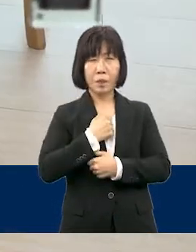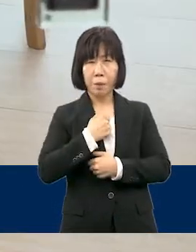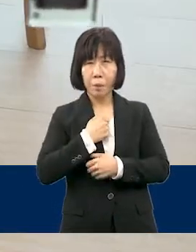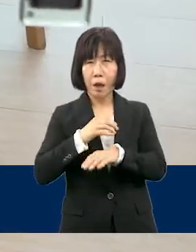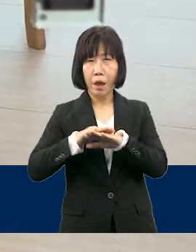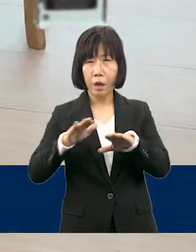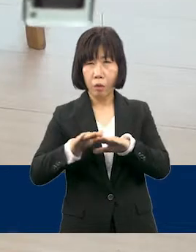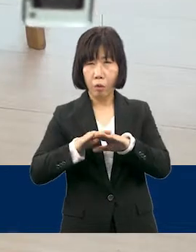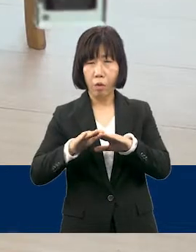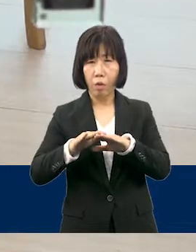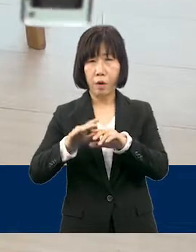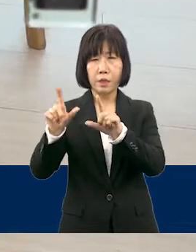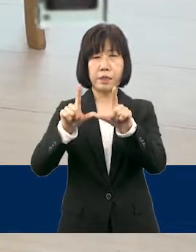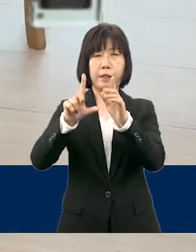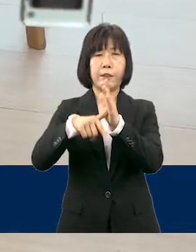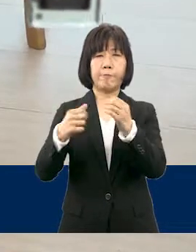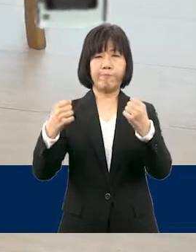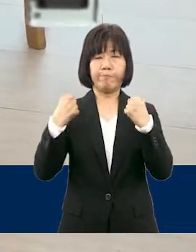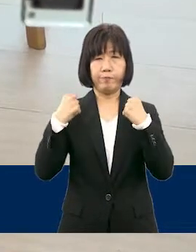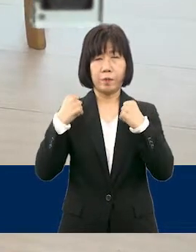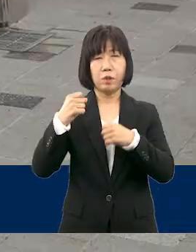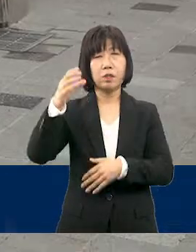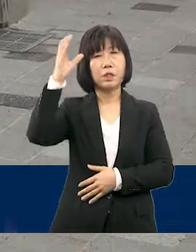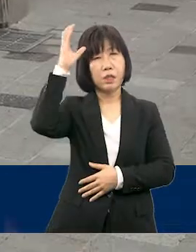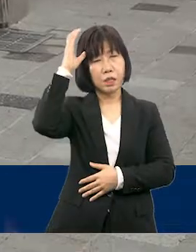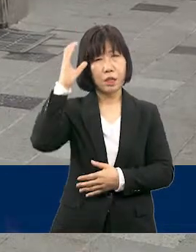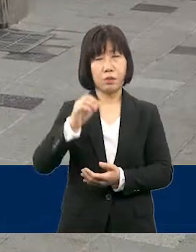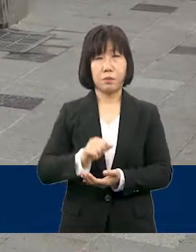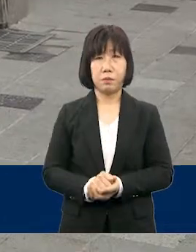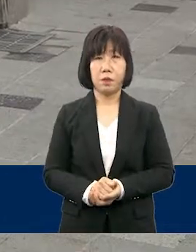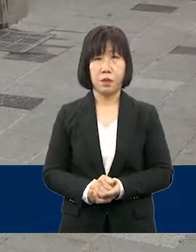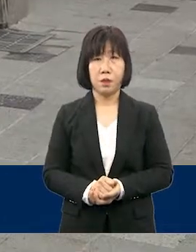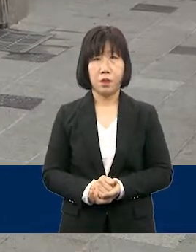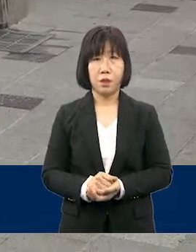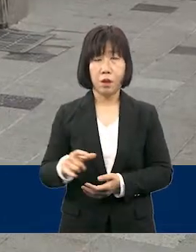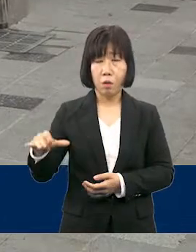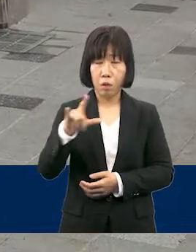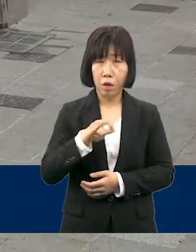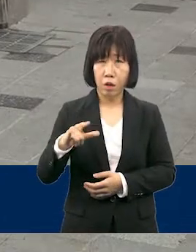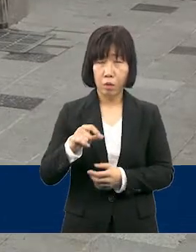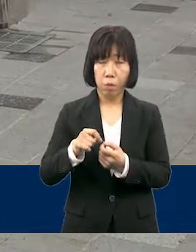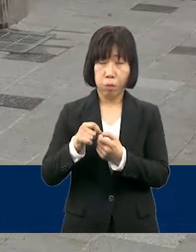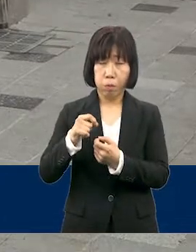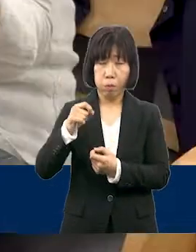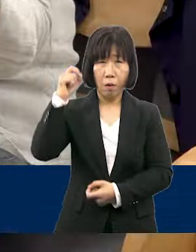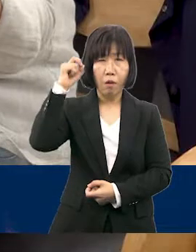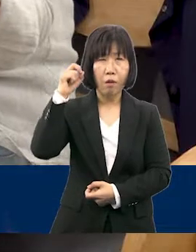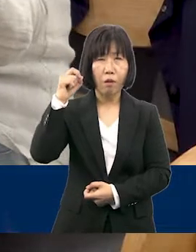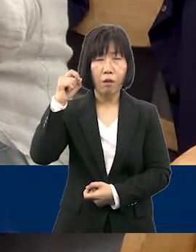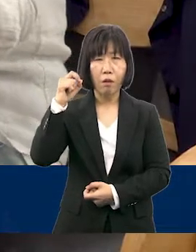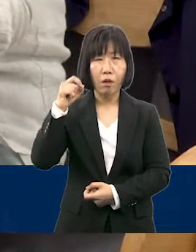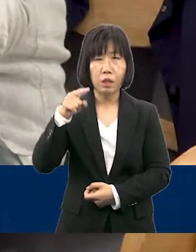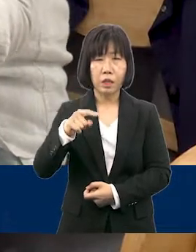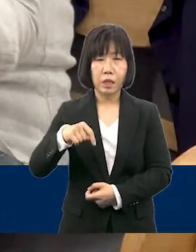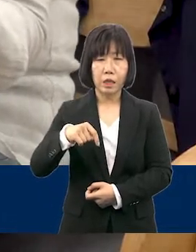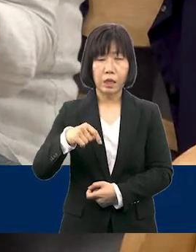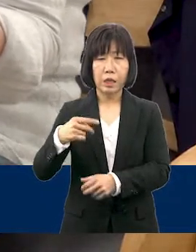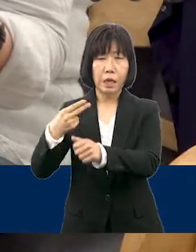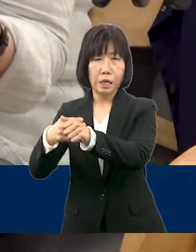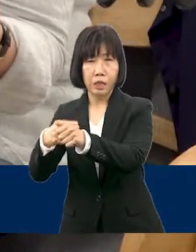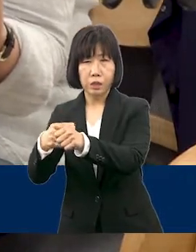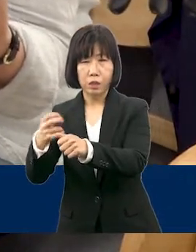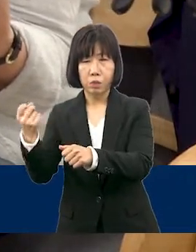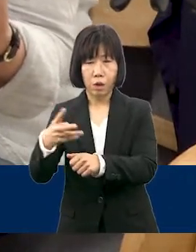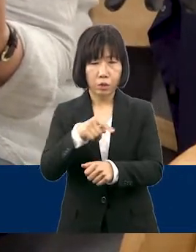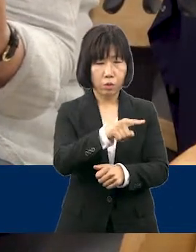해소하고 일상의 활력도 얻을 것으로 기대하고 있습니다 꼬는 코로 내구가 장기화되고 있는 가운데 자치회관